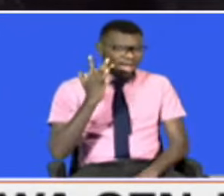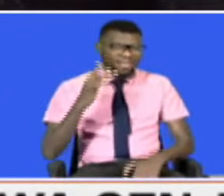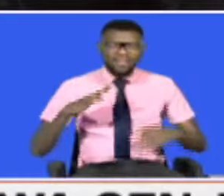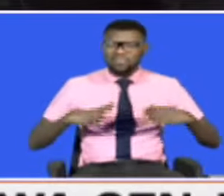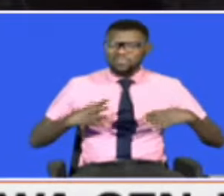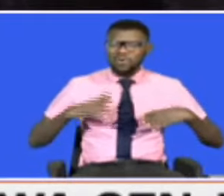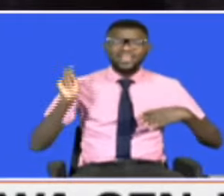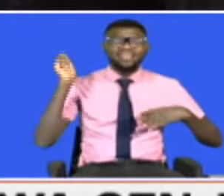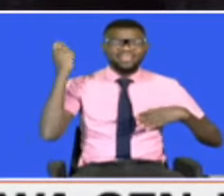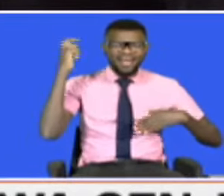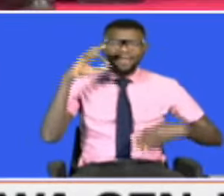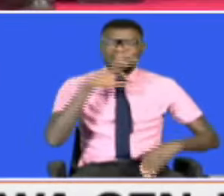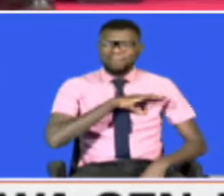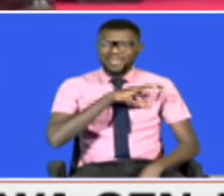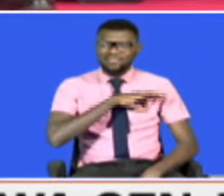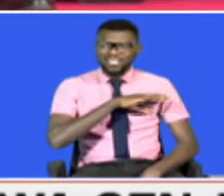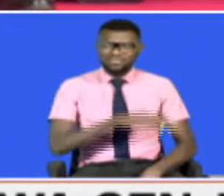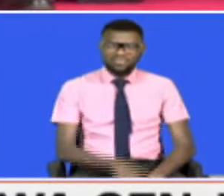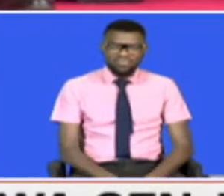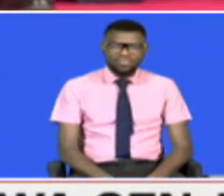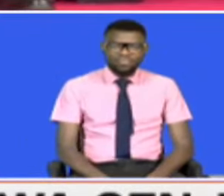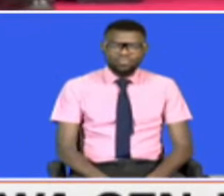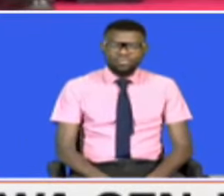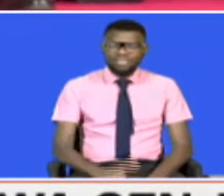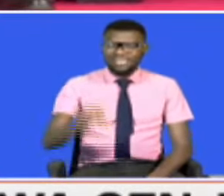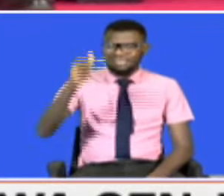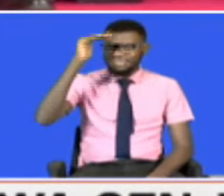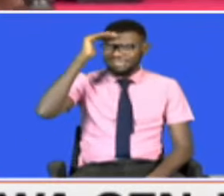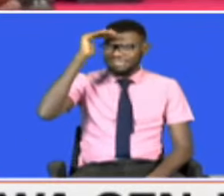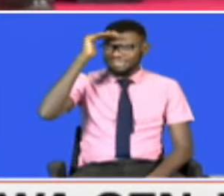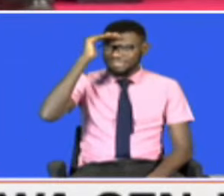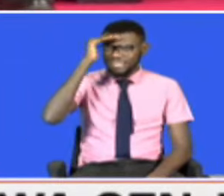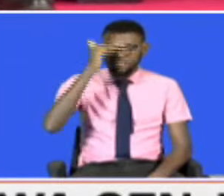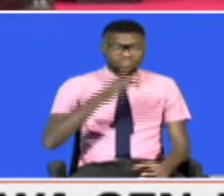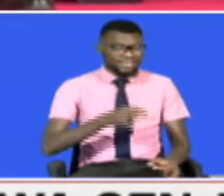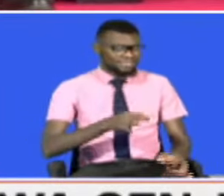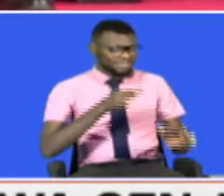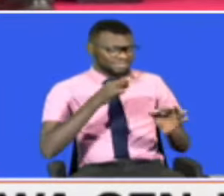wote. So the war on illicit alcohol that the president asked me to lead is on.